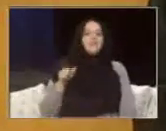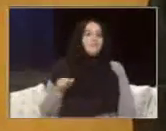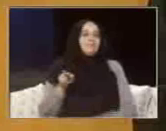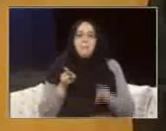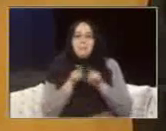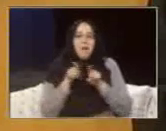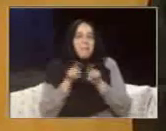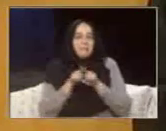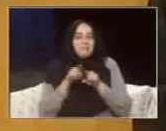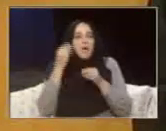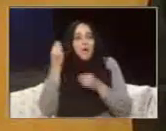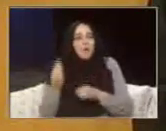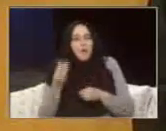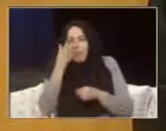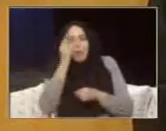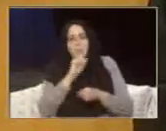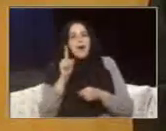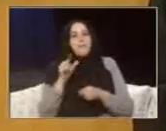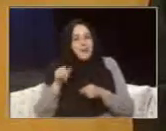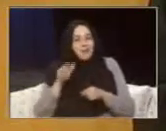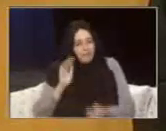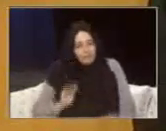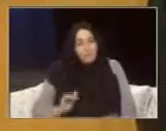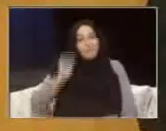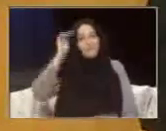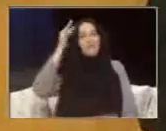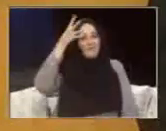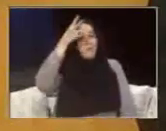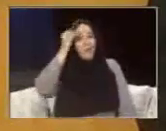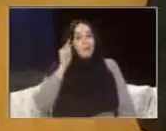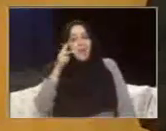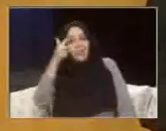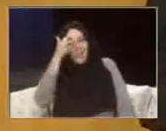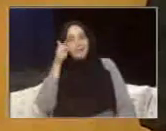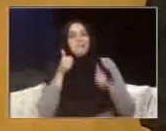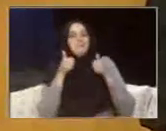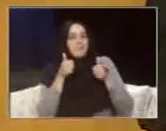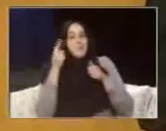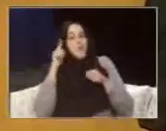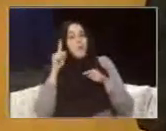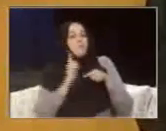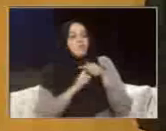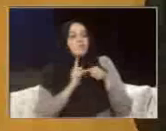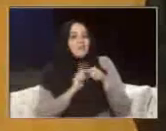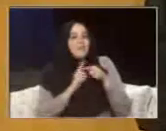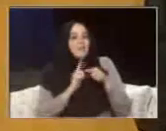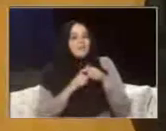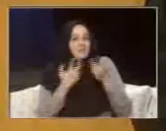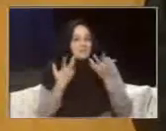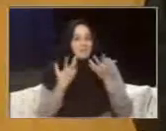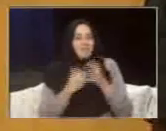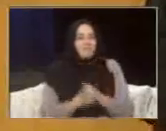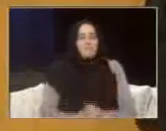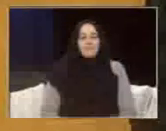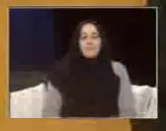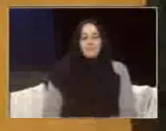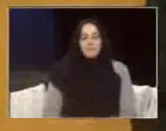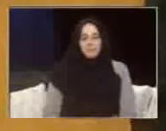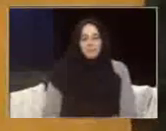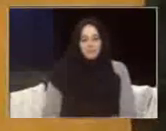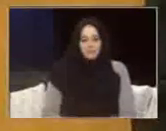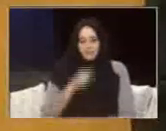وهو لا يزال صغيرا ولا يفقه شيء، ولكن قد مكث أو وجد أرضا خصبة طيبة،